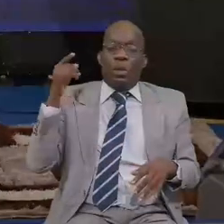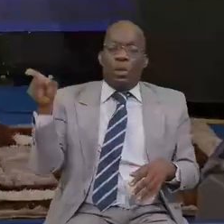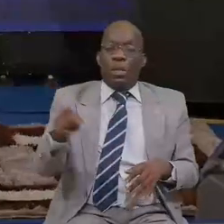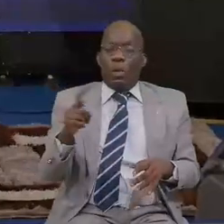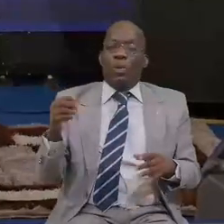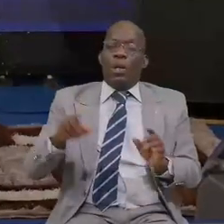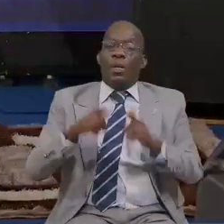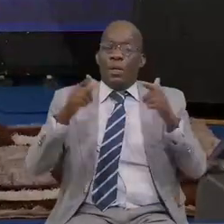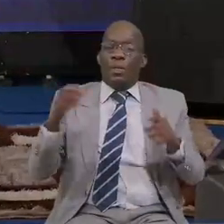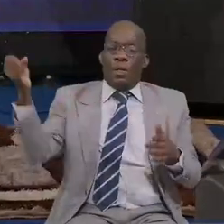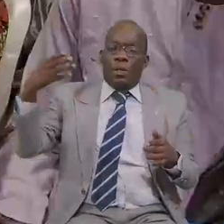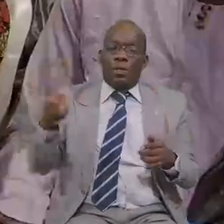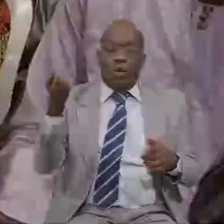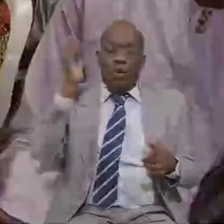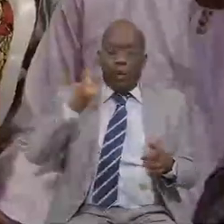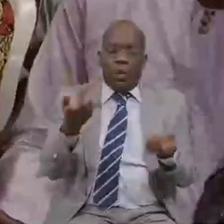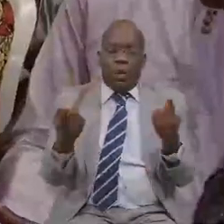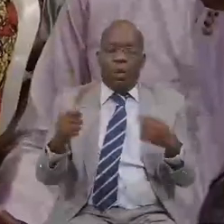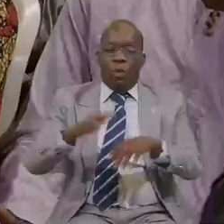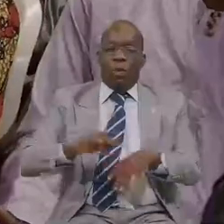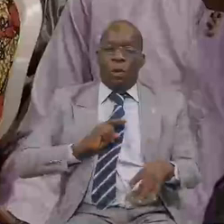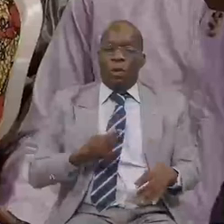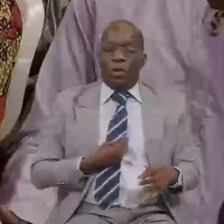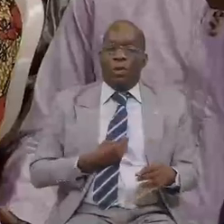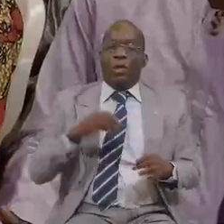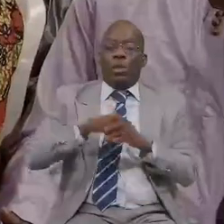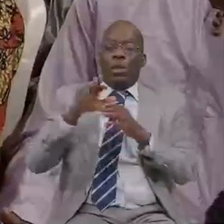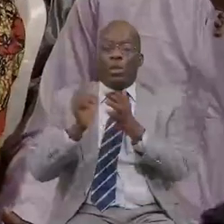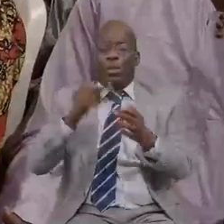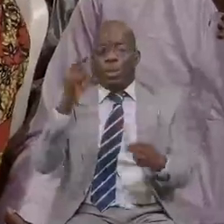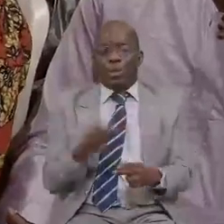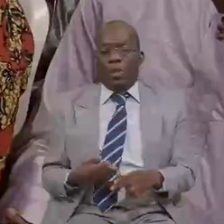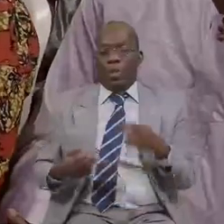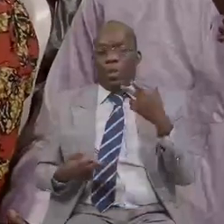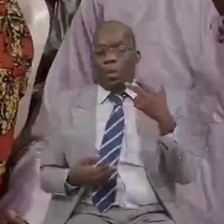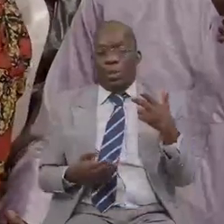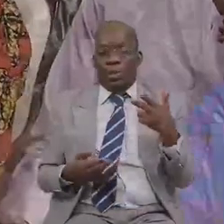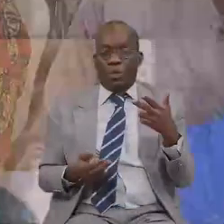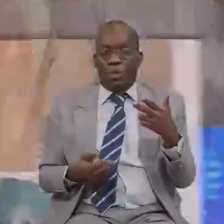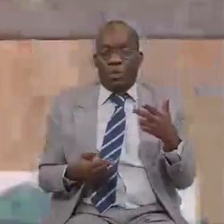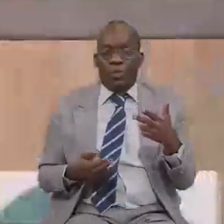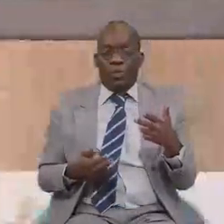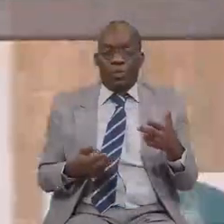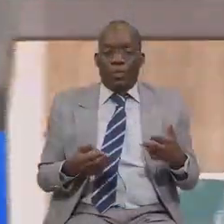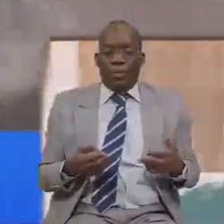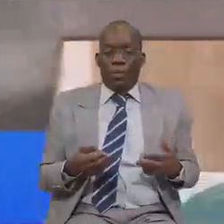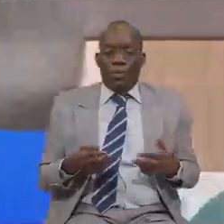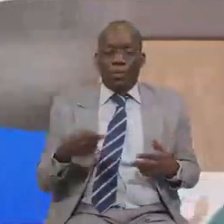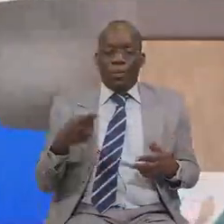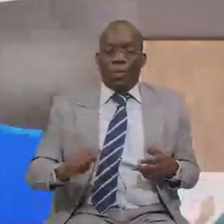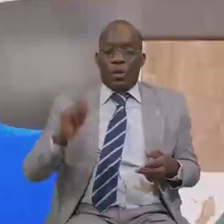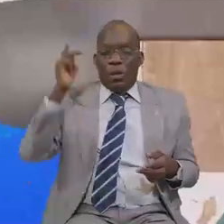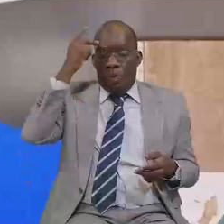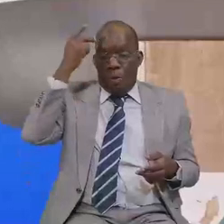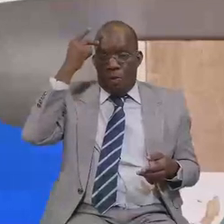sur chacun au nom de Jésus. Voyons le troisième élément maintenant, le but et le profit